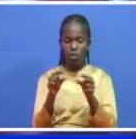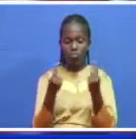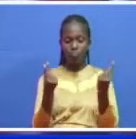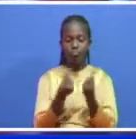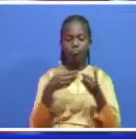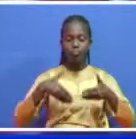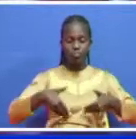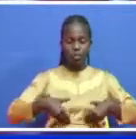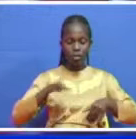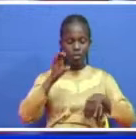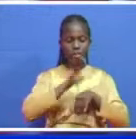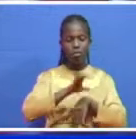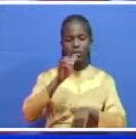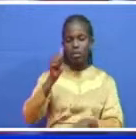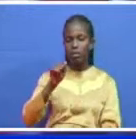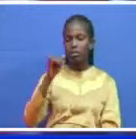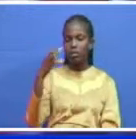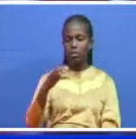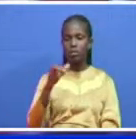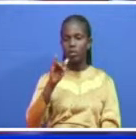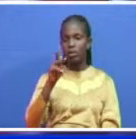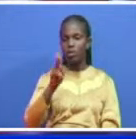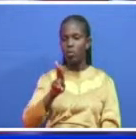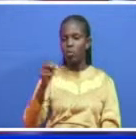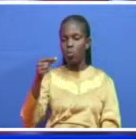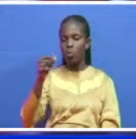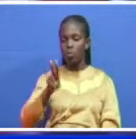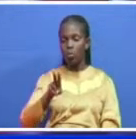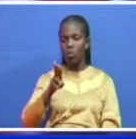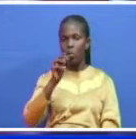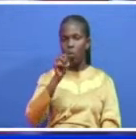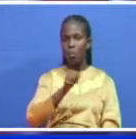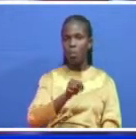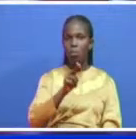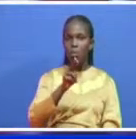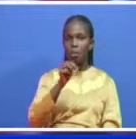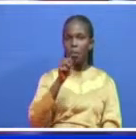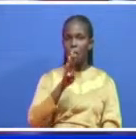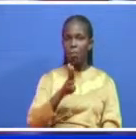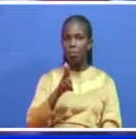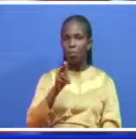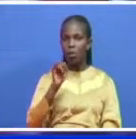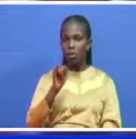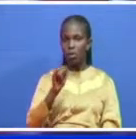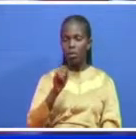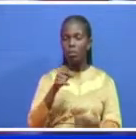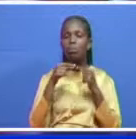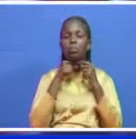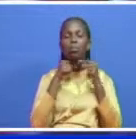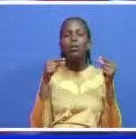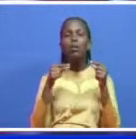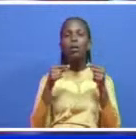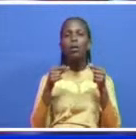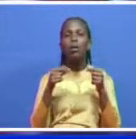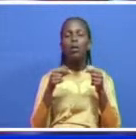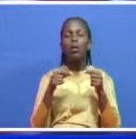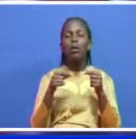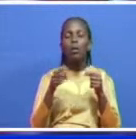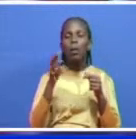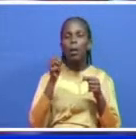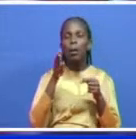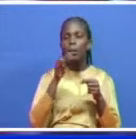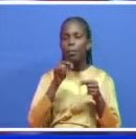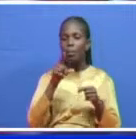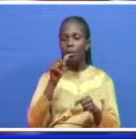amuika kanisa ni waya si ekungu ulawe mumbuni ya yulu kamba wa masaku pas Jackson Ambela Daniel